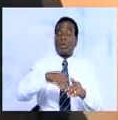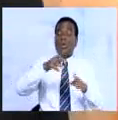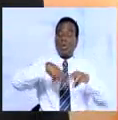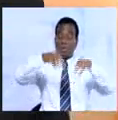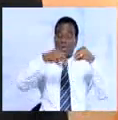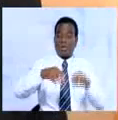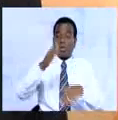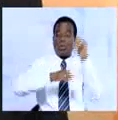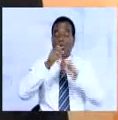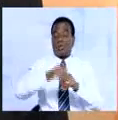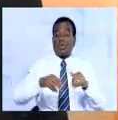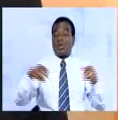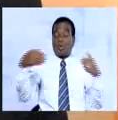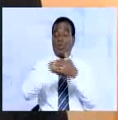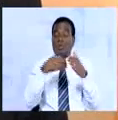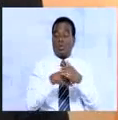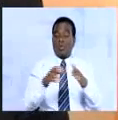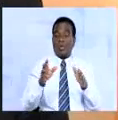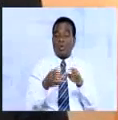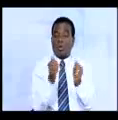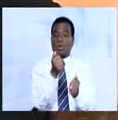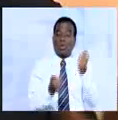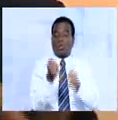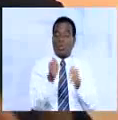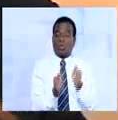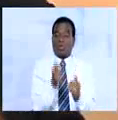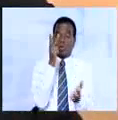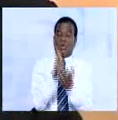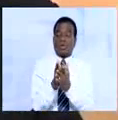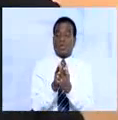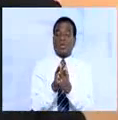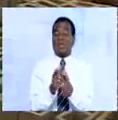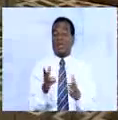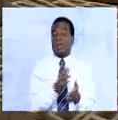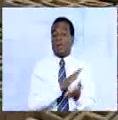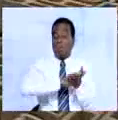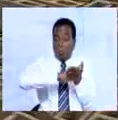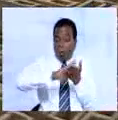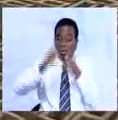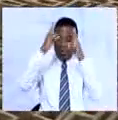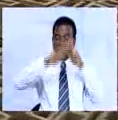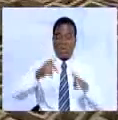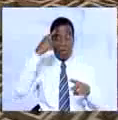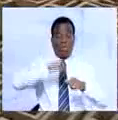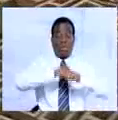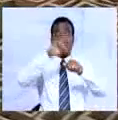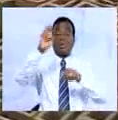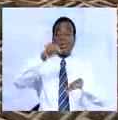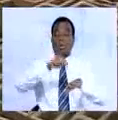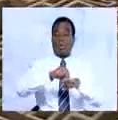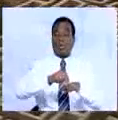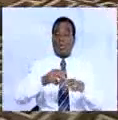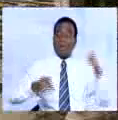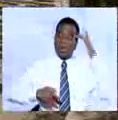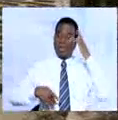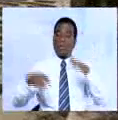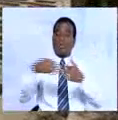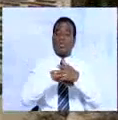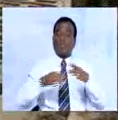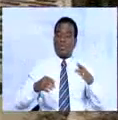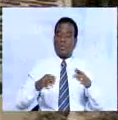gare, débarrasser la ville des ordures ménagères. La priorité importante, c'était ça. Pour la sécurisation des malades, le nouveau